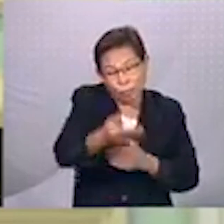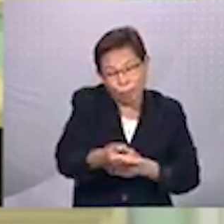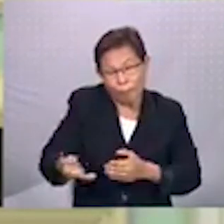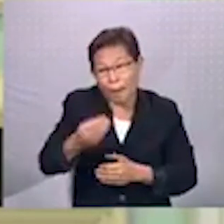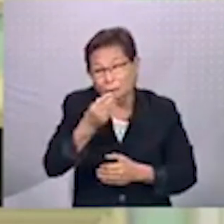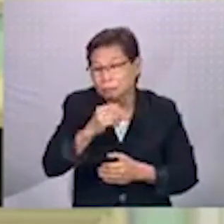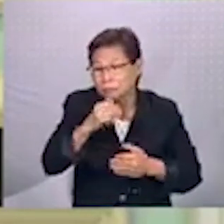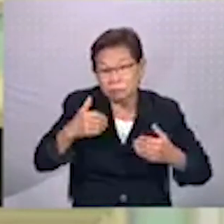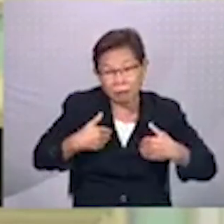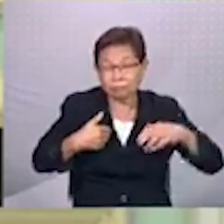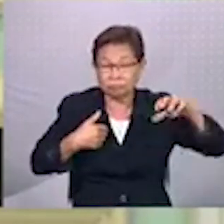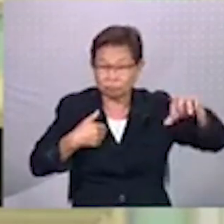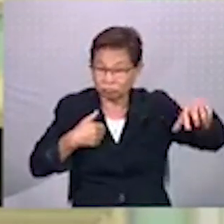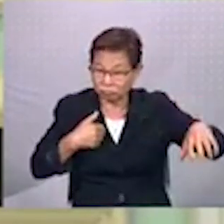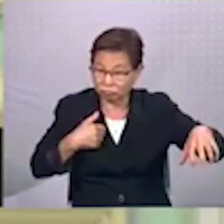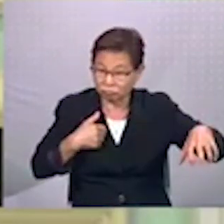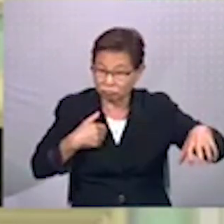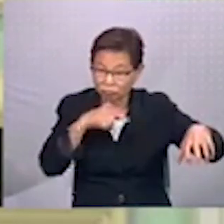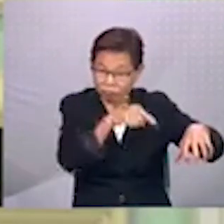makanan tersebut tidak berada di dalam